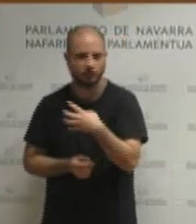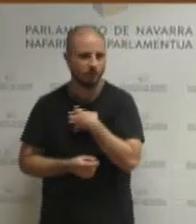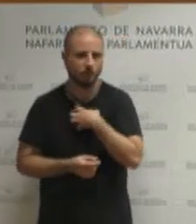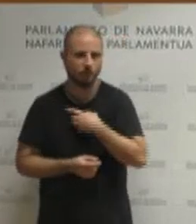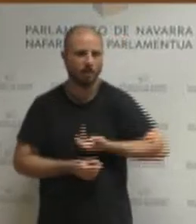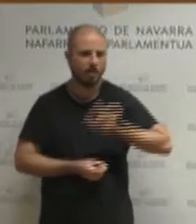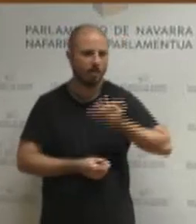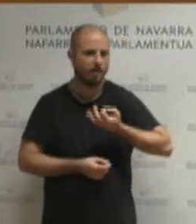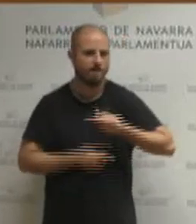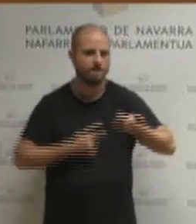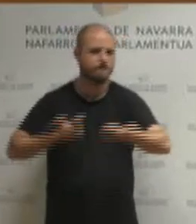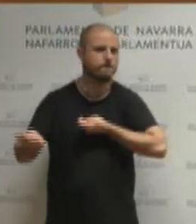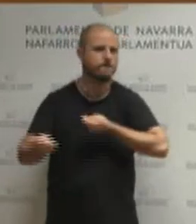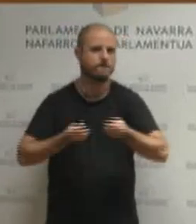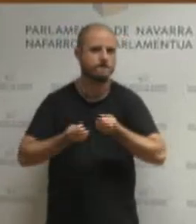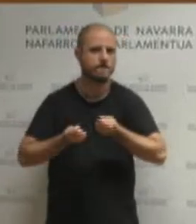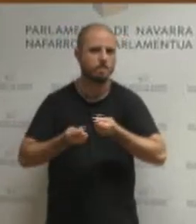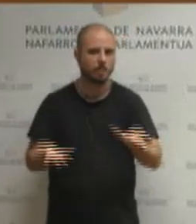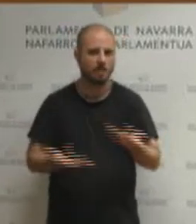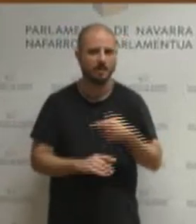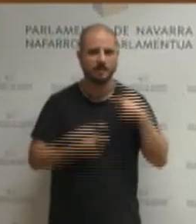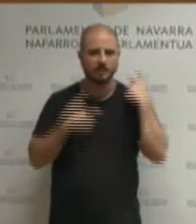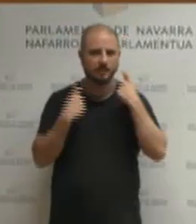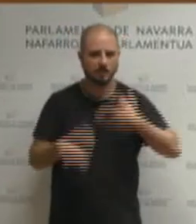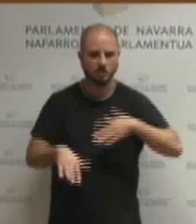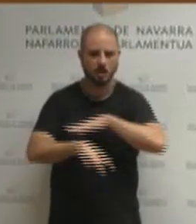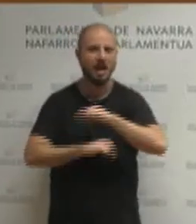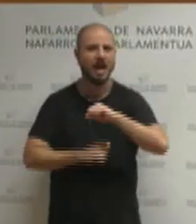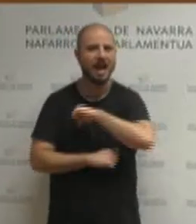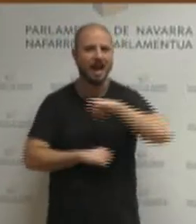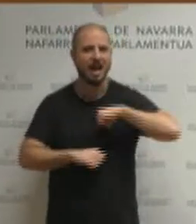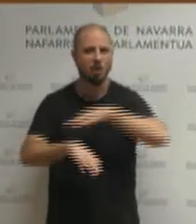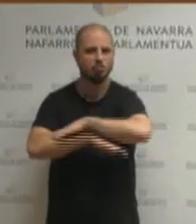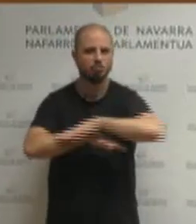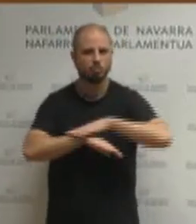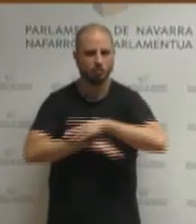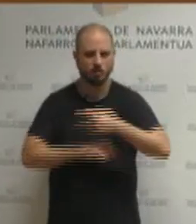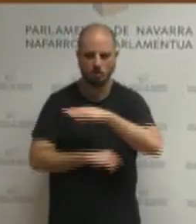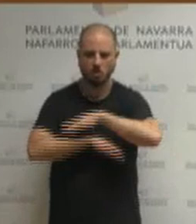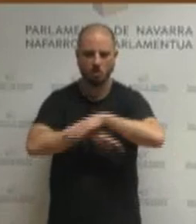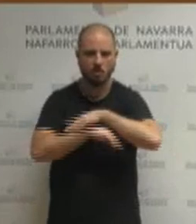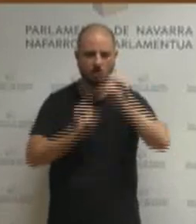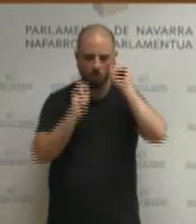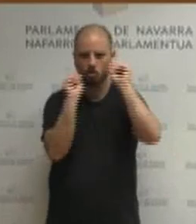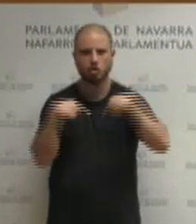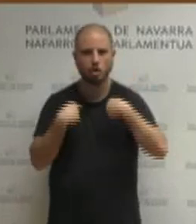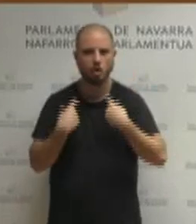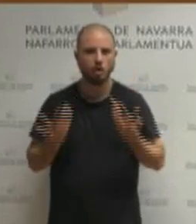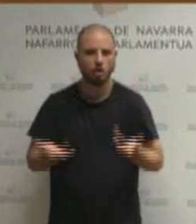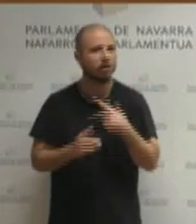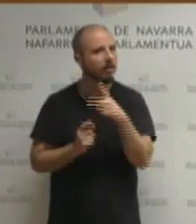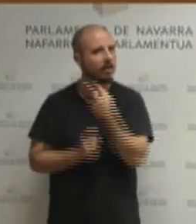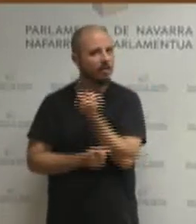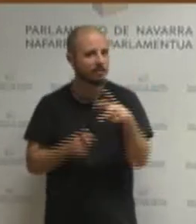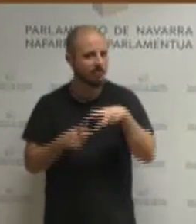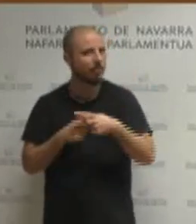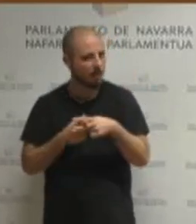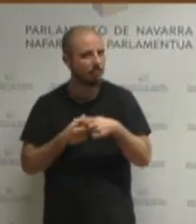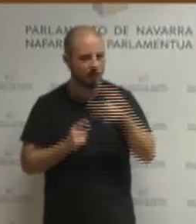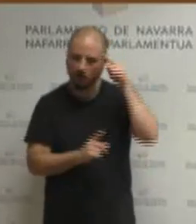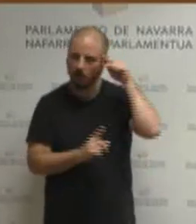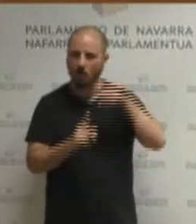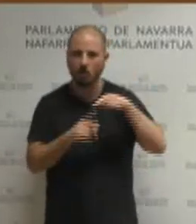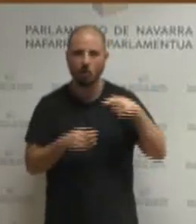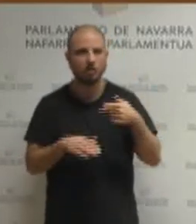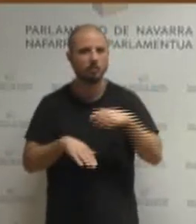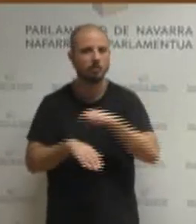behar ditugun tresnez aritu behar dugu eta mugimendu ekologistak deuen bezala krisi globalei ere tokian-toki erantzun egin